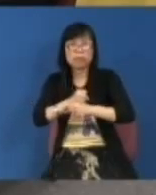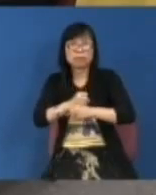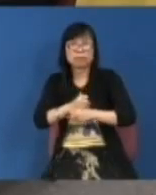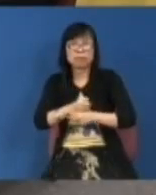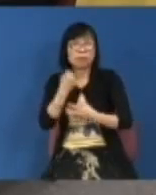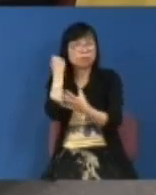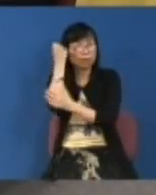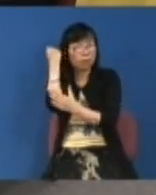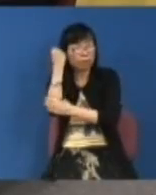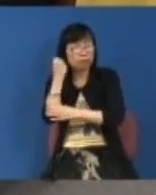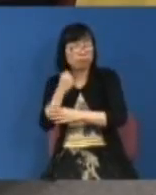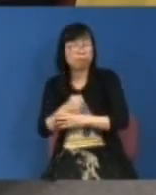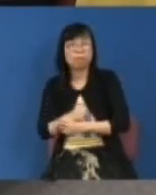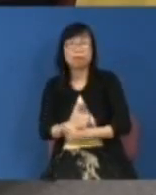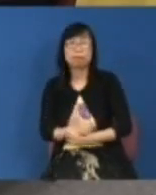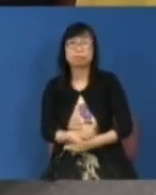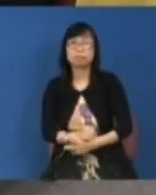去抵抗呢樣嘢啊？